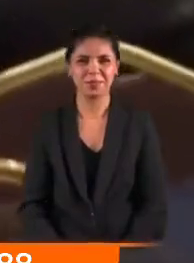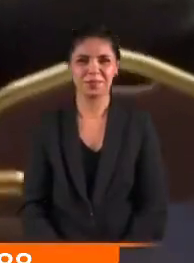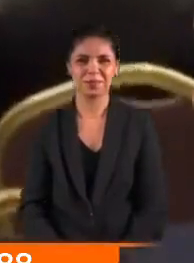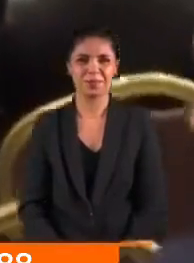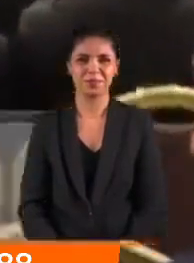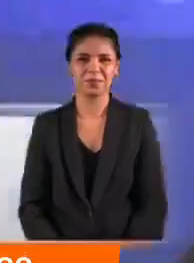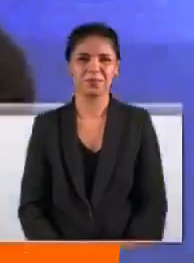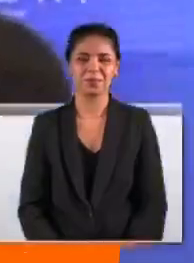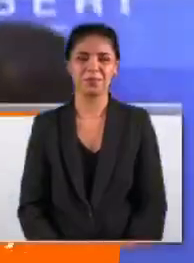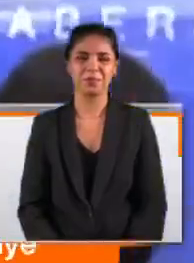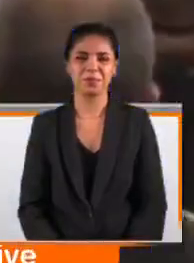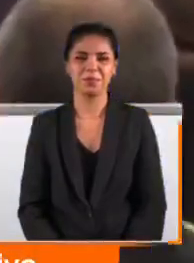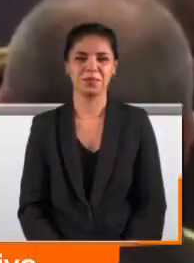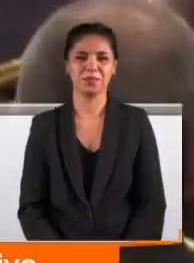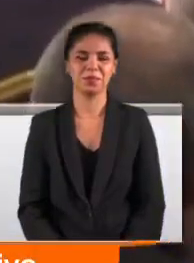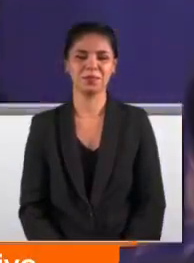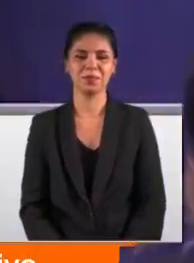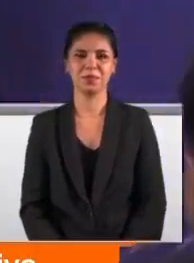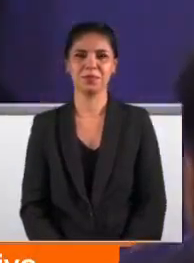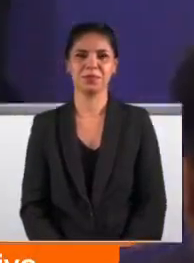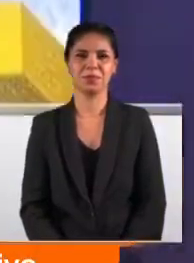haberin kahramanları.